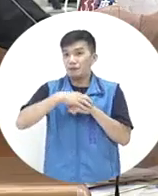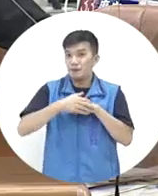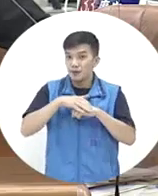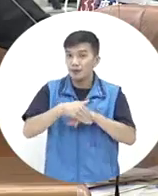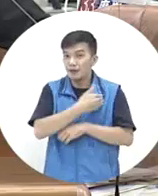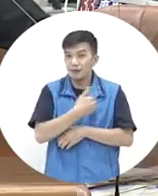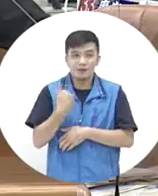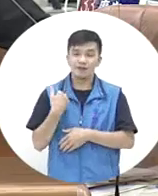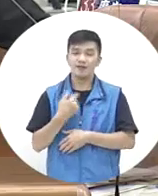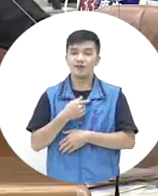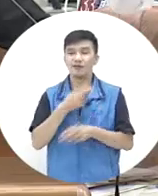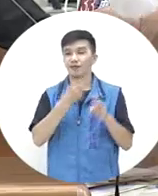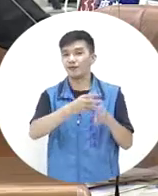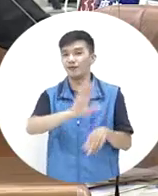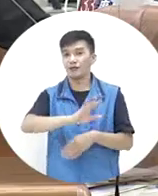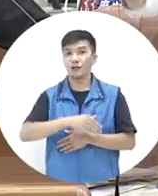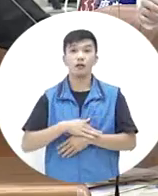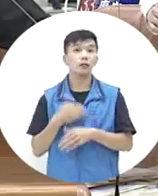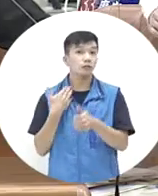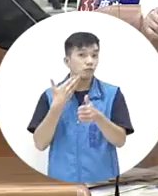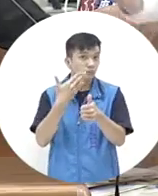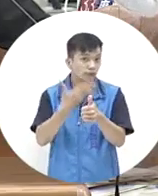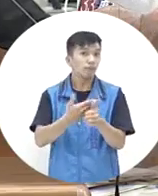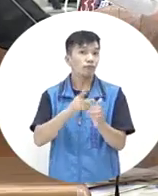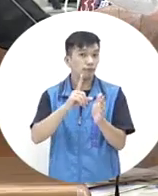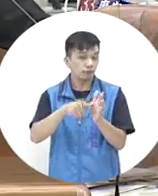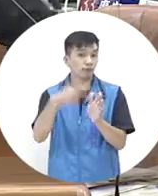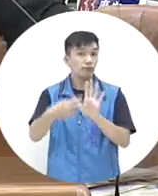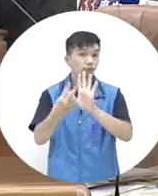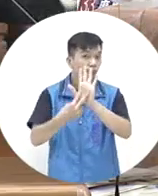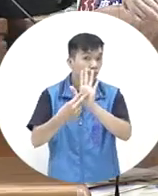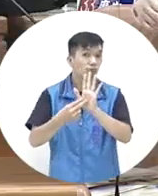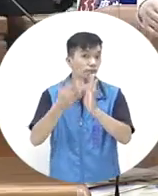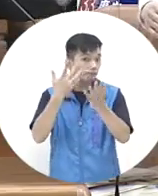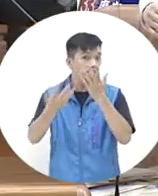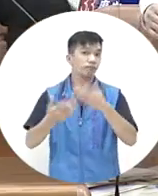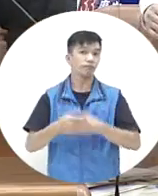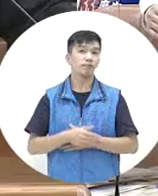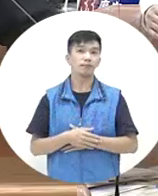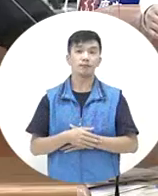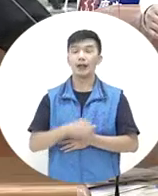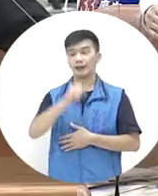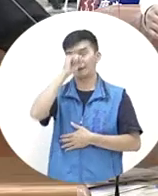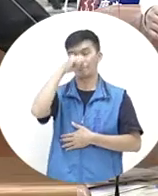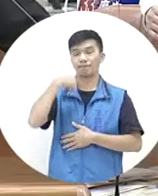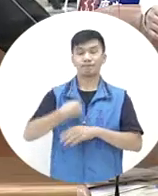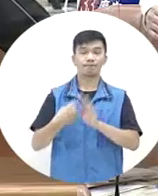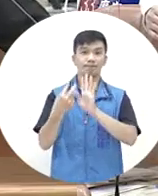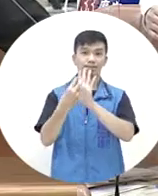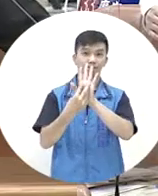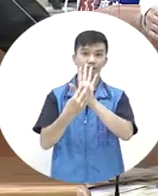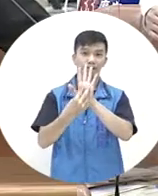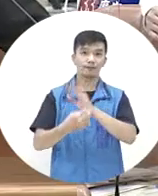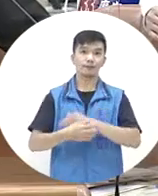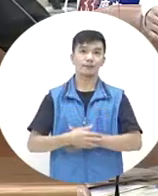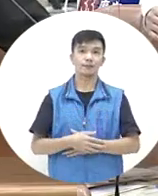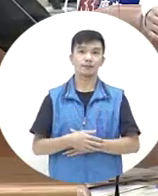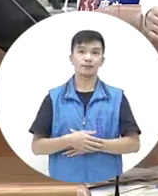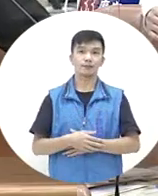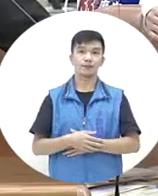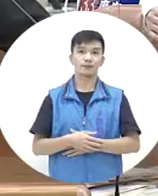愿意给你一个时间，再澄清一次，还是你不愿意，你继续。 好，我再讲一句话哈。当